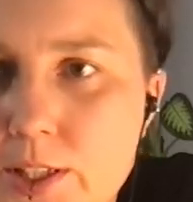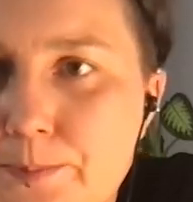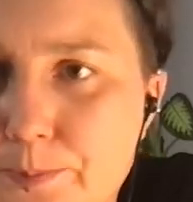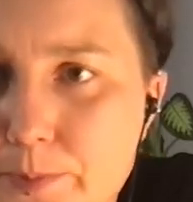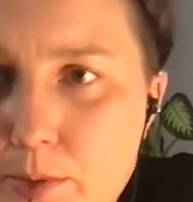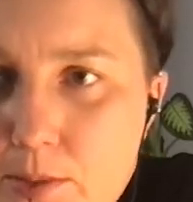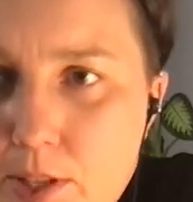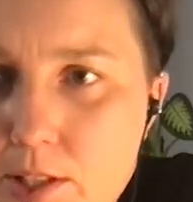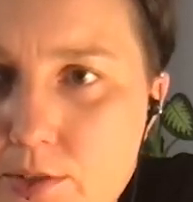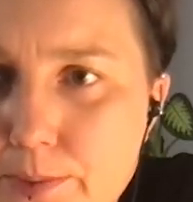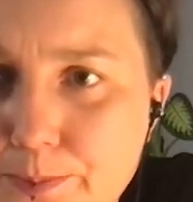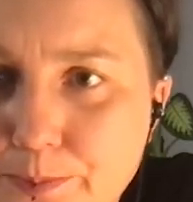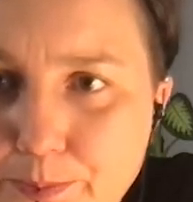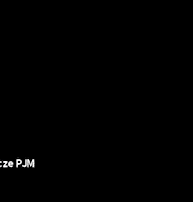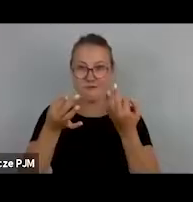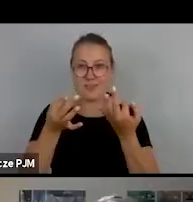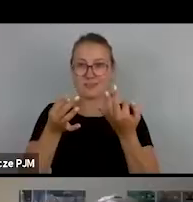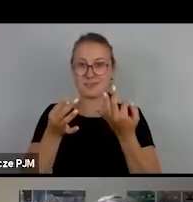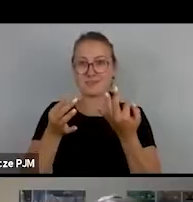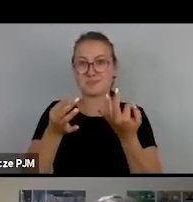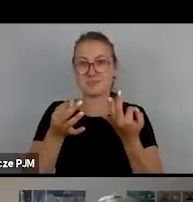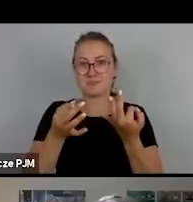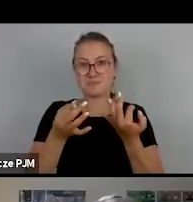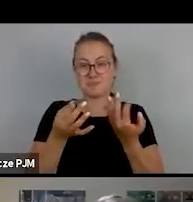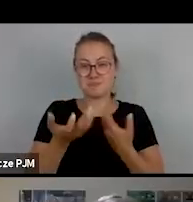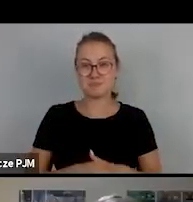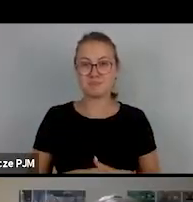mojej perspektywy.